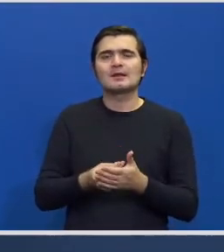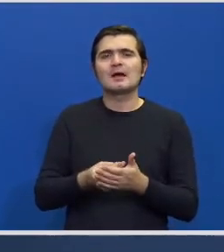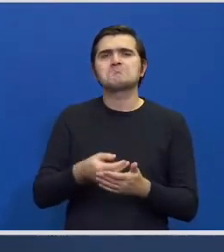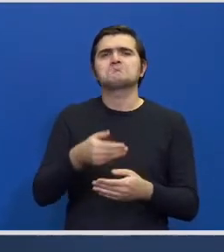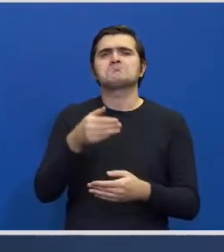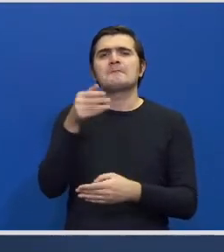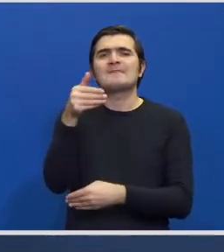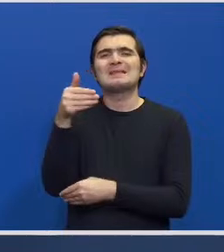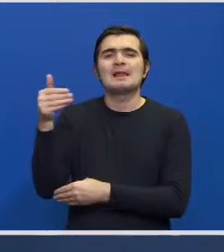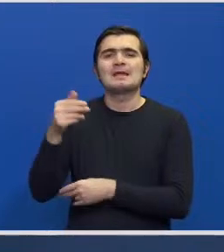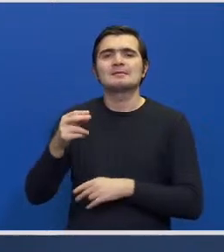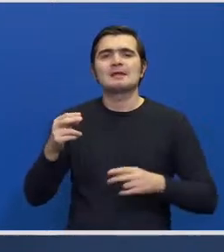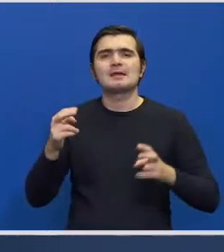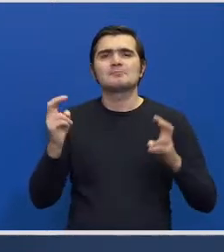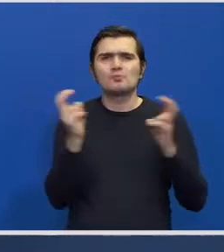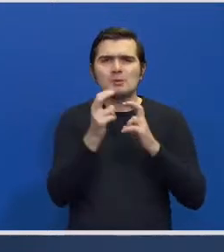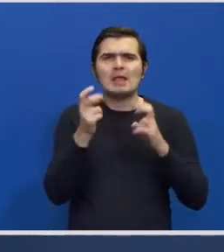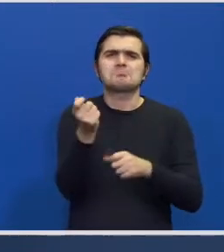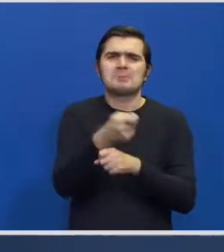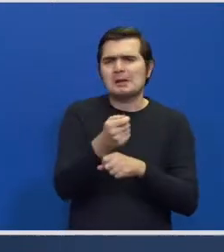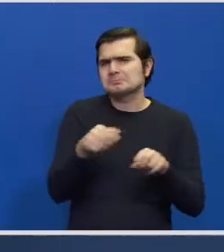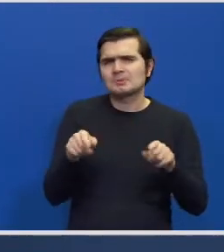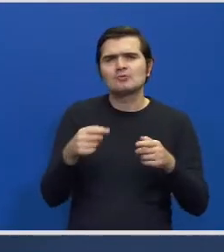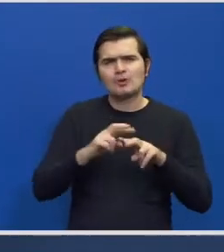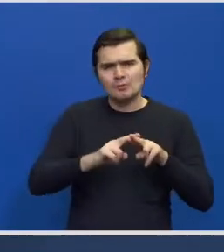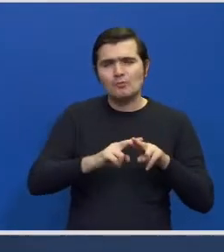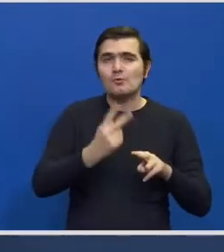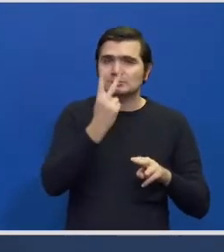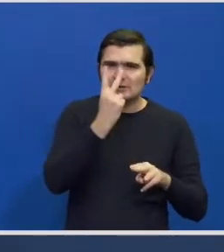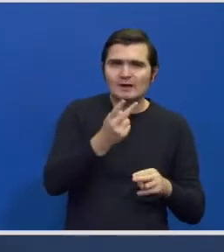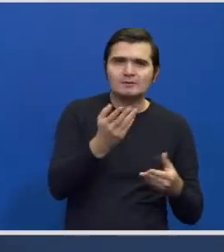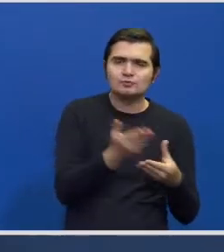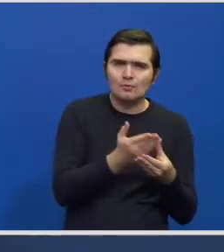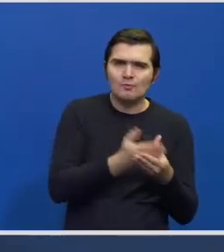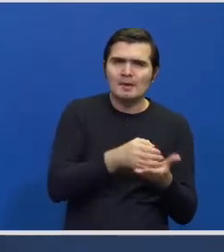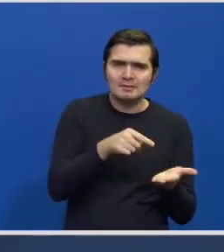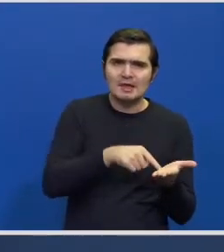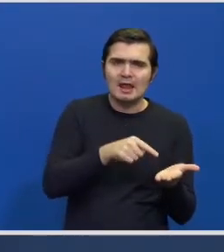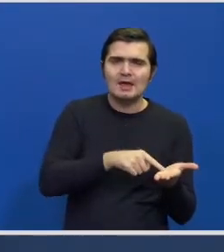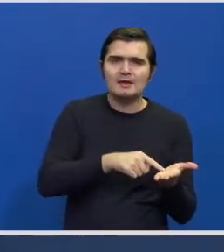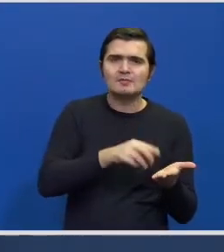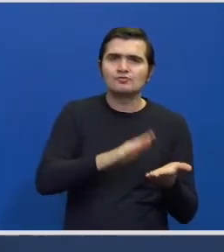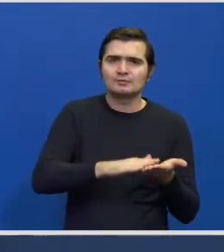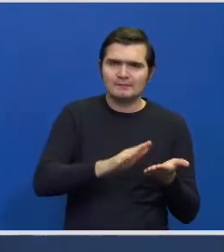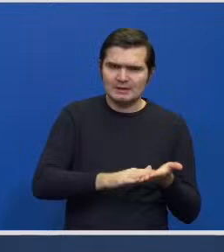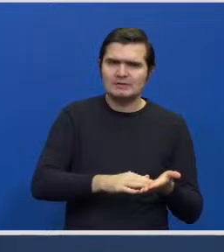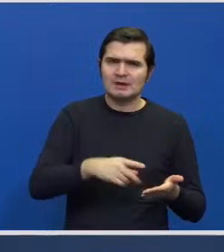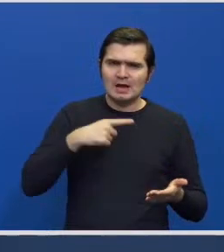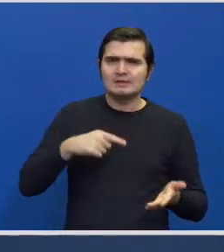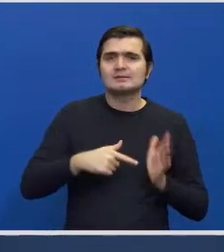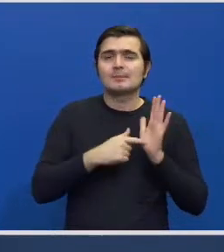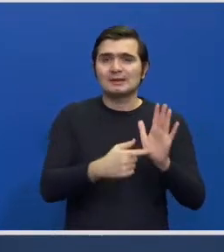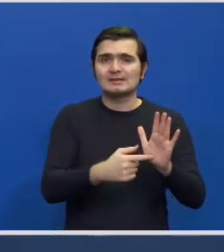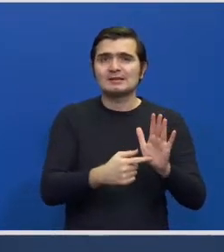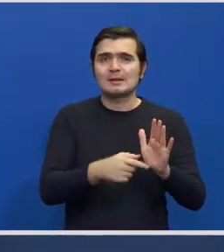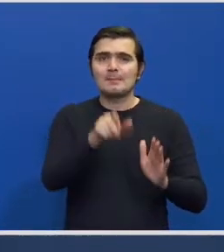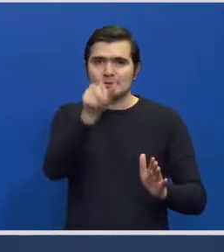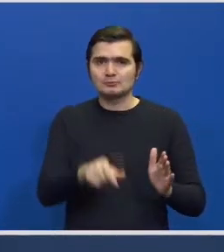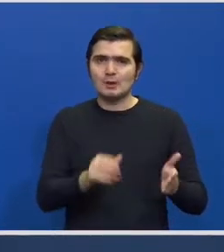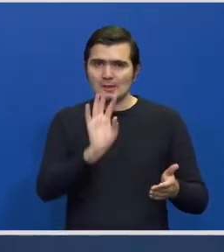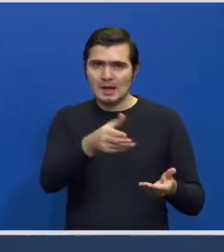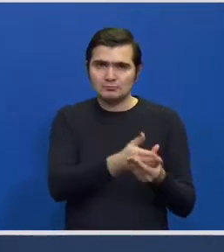operează plățile către furnizorii de energie, așa cum rezultă din documentele justificative care au